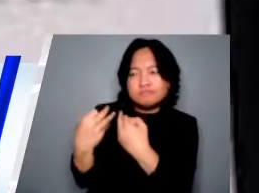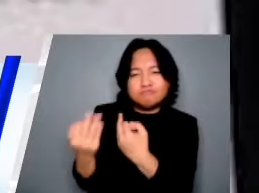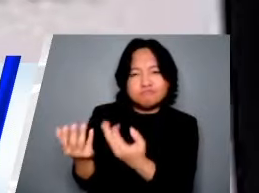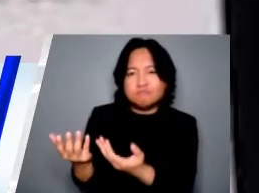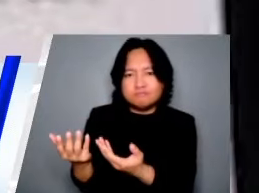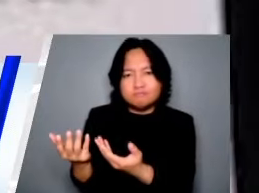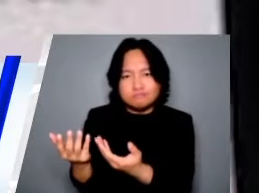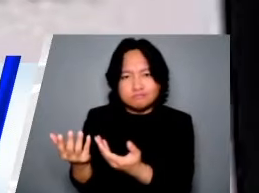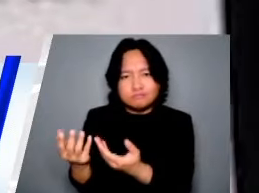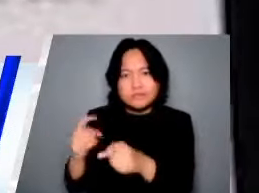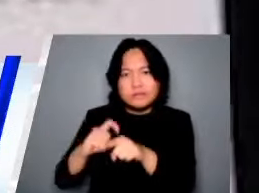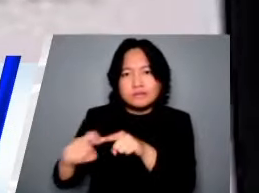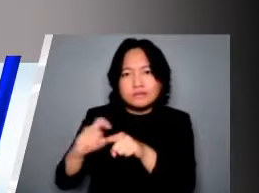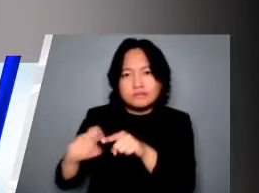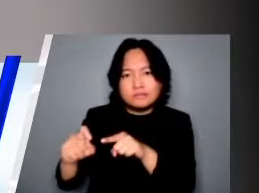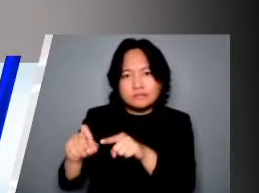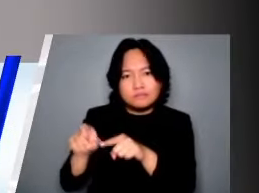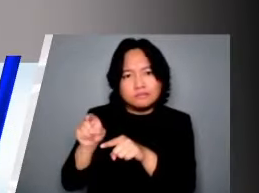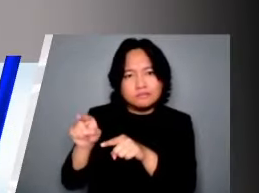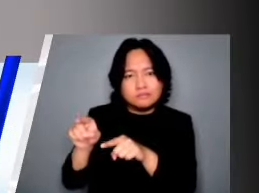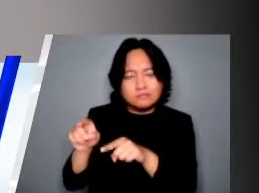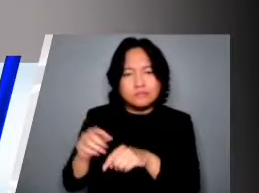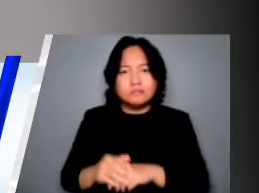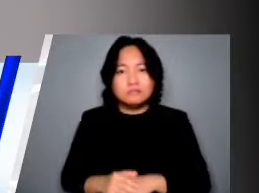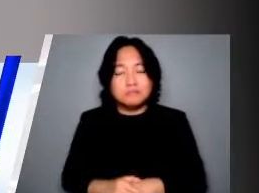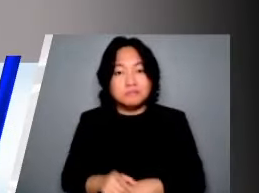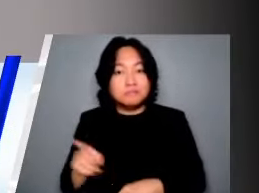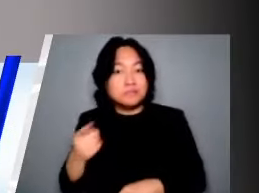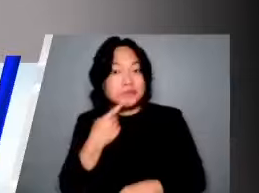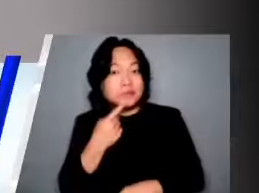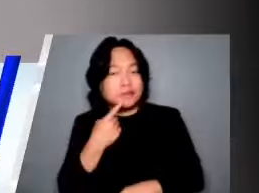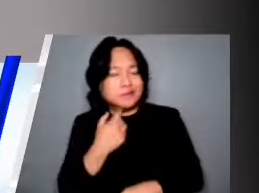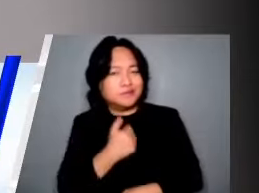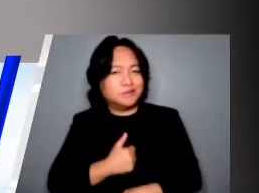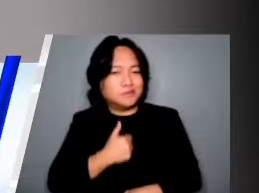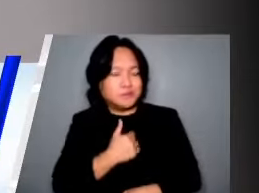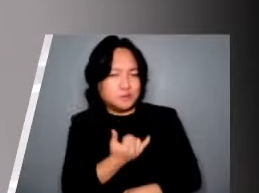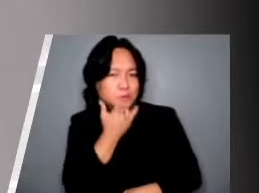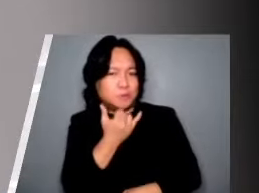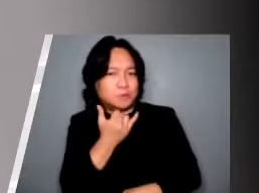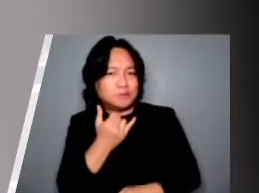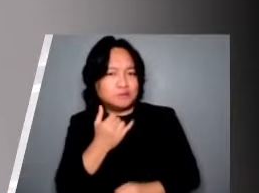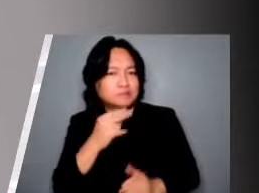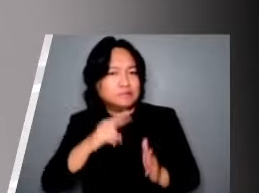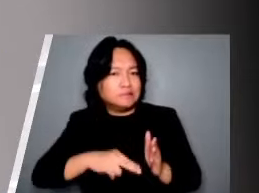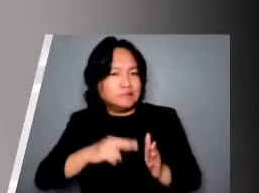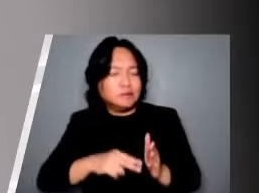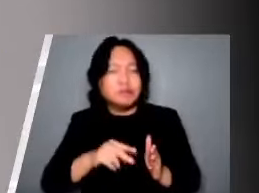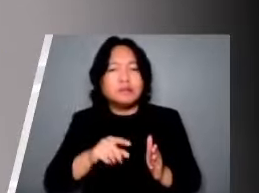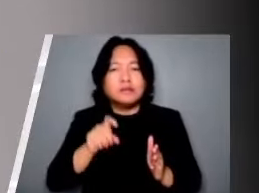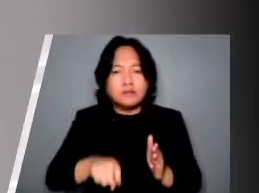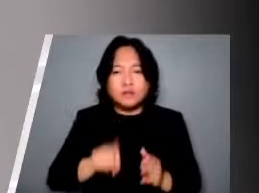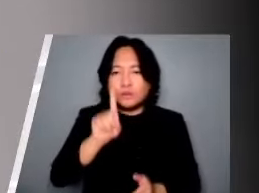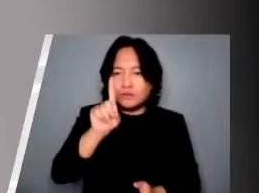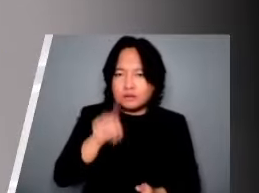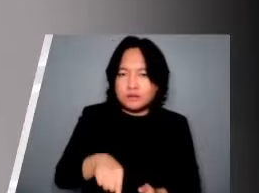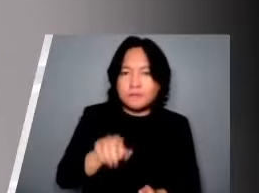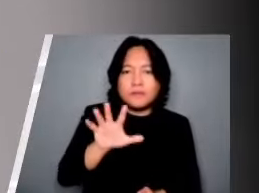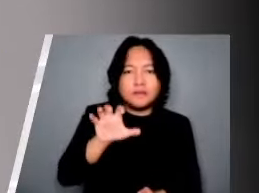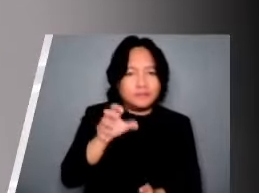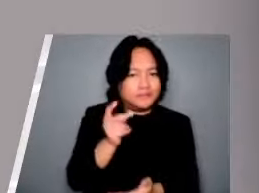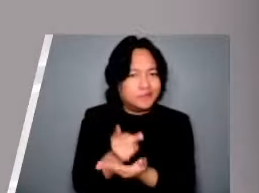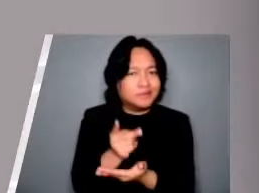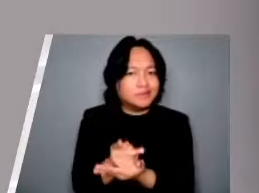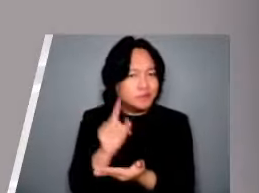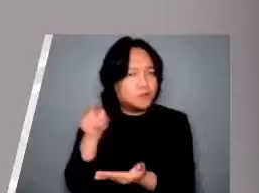or NORDECO, mali ang basa sa Metro. 1,500 pesos lang daw ang total bill at hindi 1 million